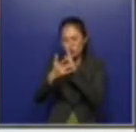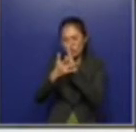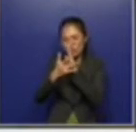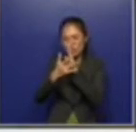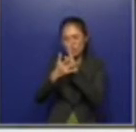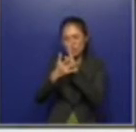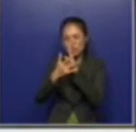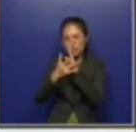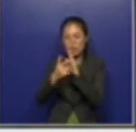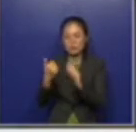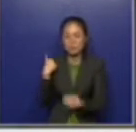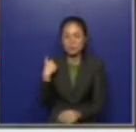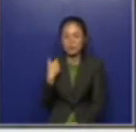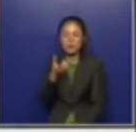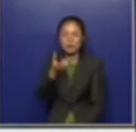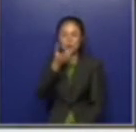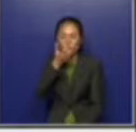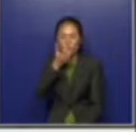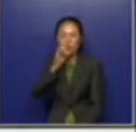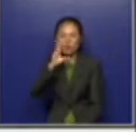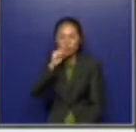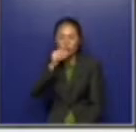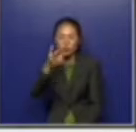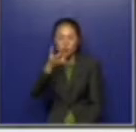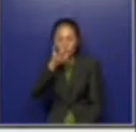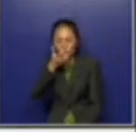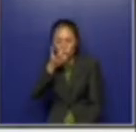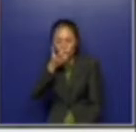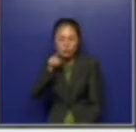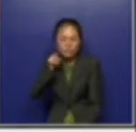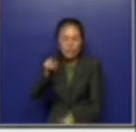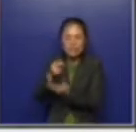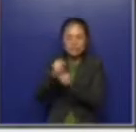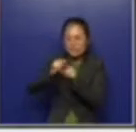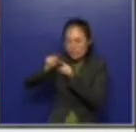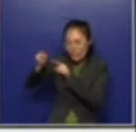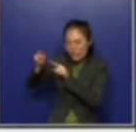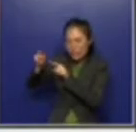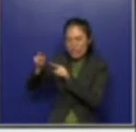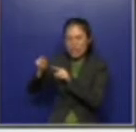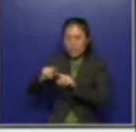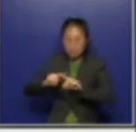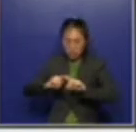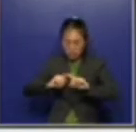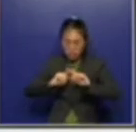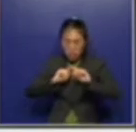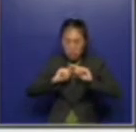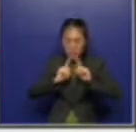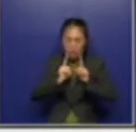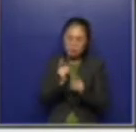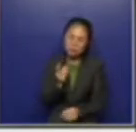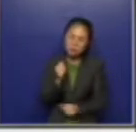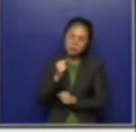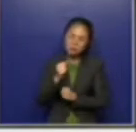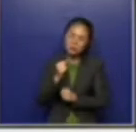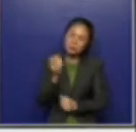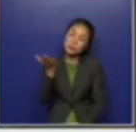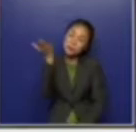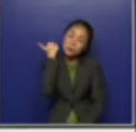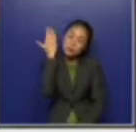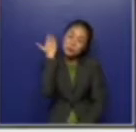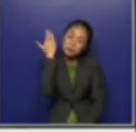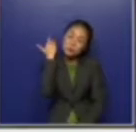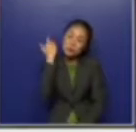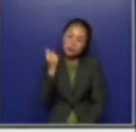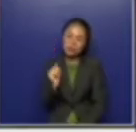ไหมฮะรถเข้ามาแล้วดูเนี่ยเก็บสั่งก๋วยเตี๋ยวสั่งอะไรกันเยอะแยะท่านประธานครับสมัยก่อนมนุษย์มันคิดเทคโนโลยีอะไ